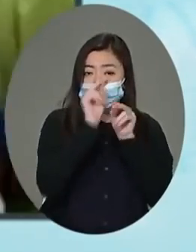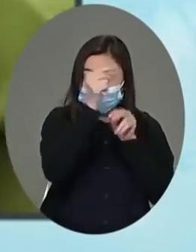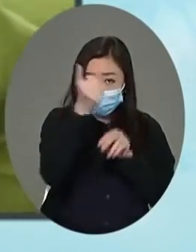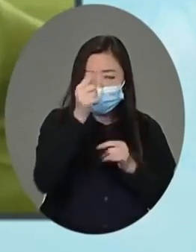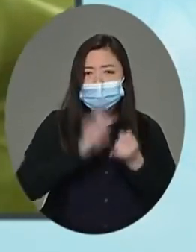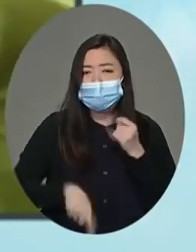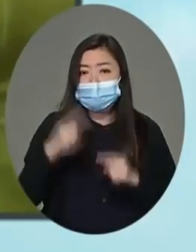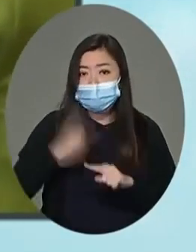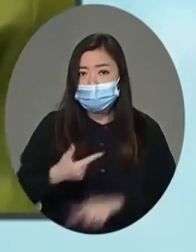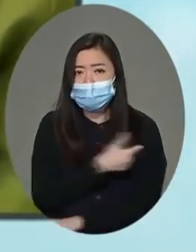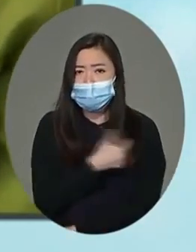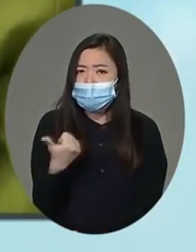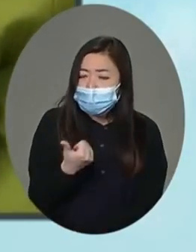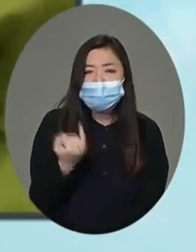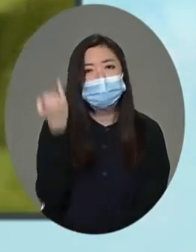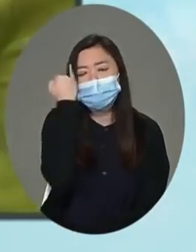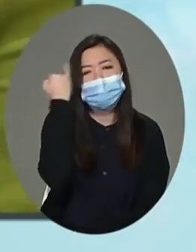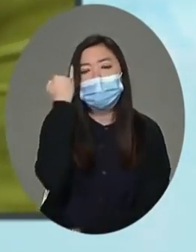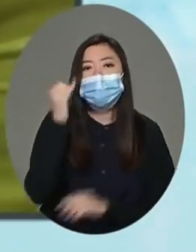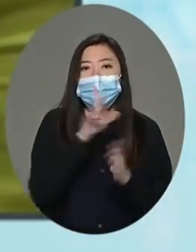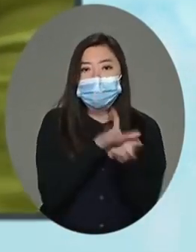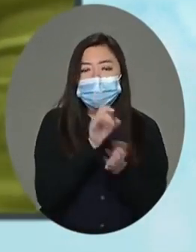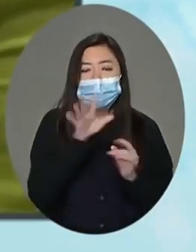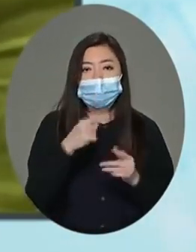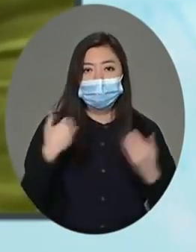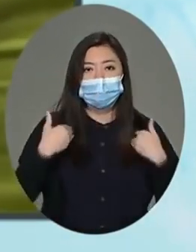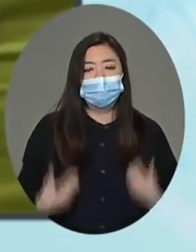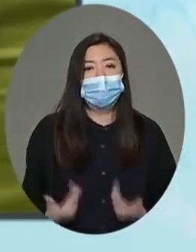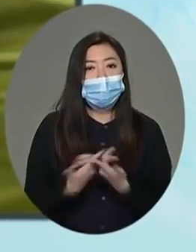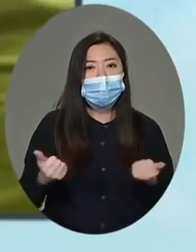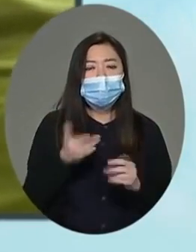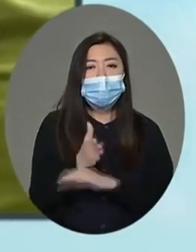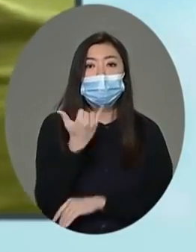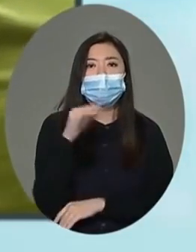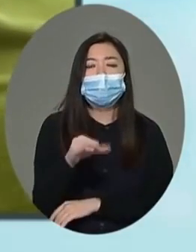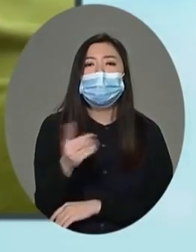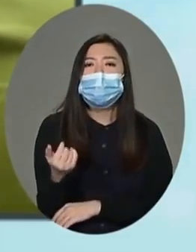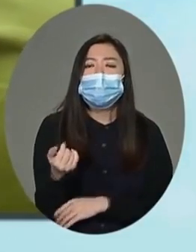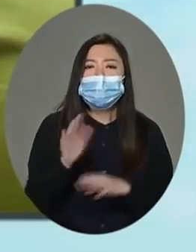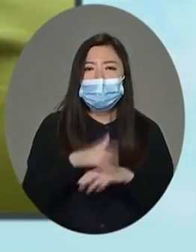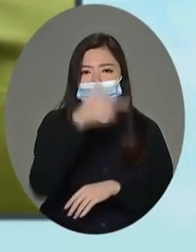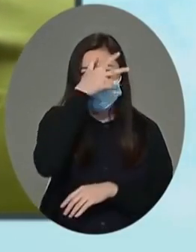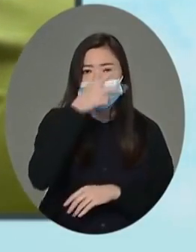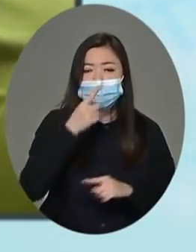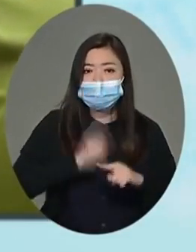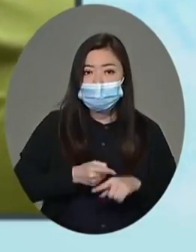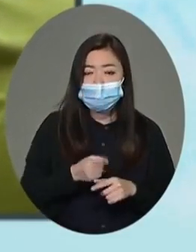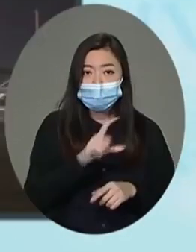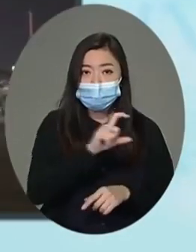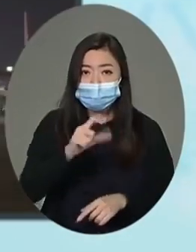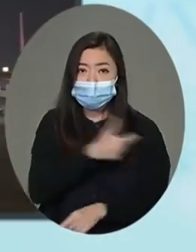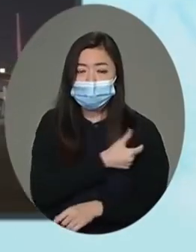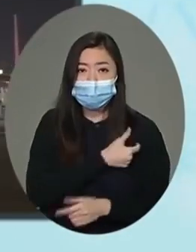知能不能够打针。有专家就说合资格接种的人口多达6亿，担心当局根本没有足够的疫